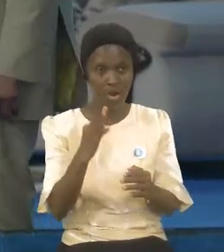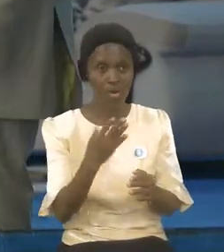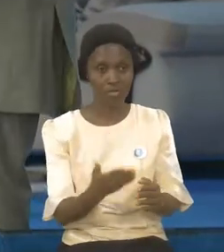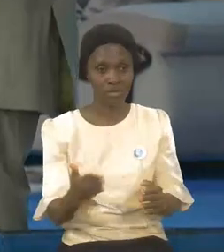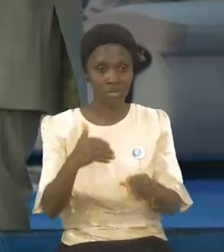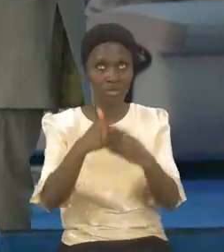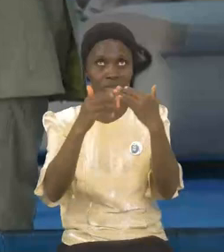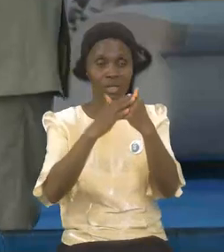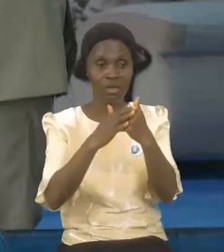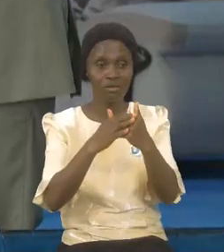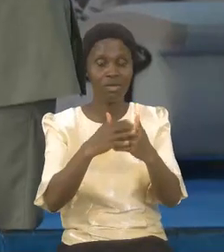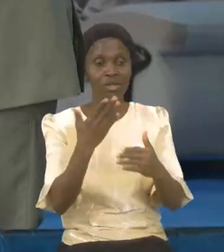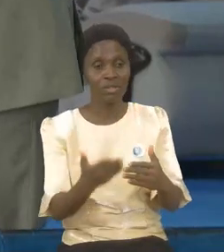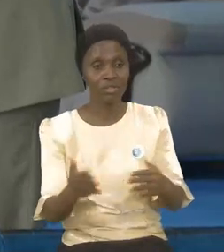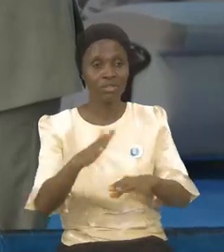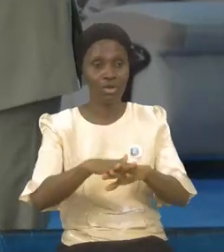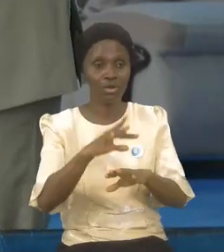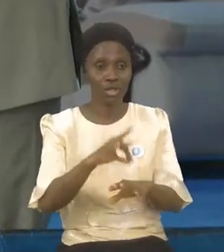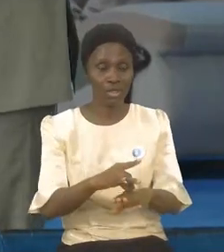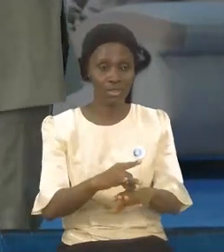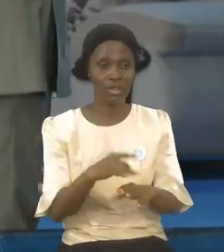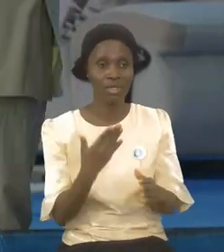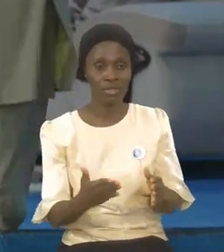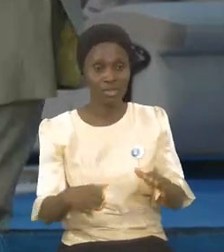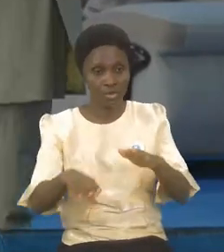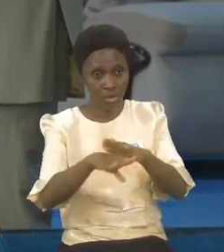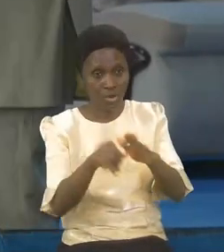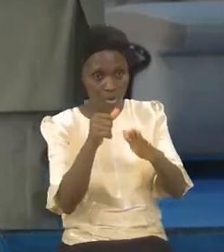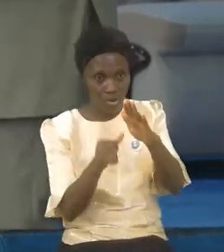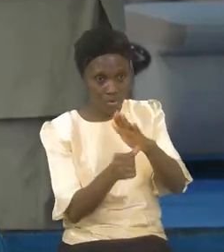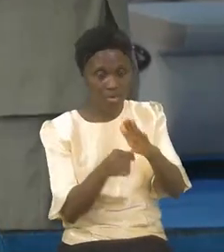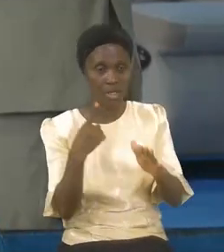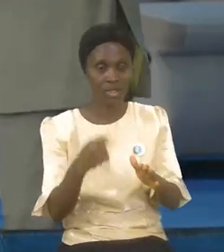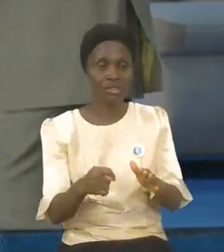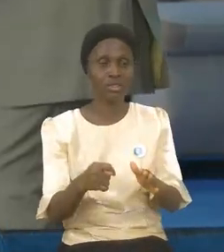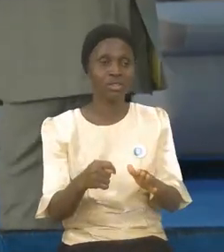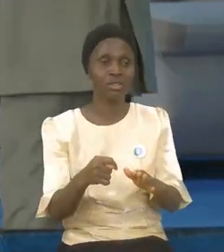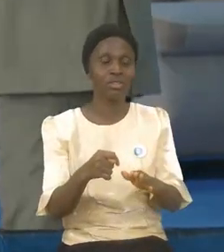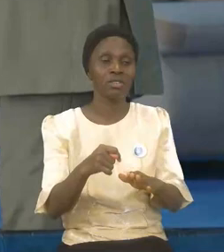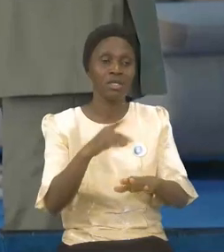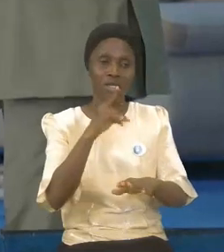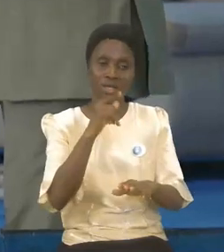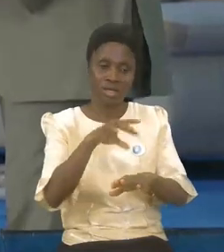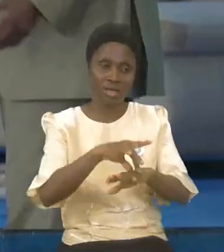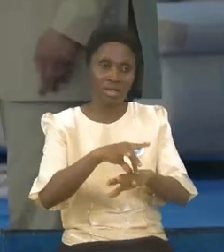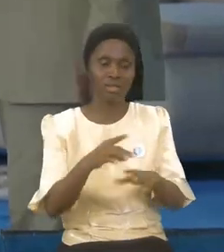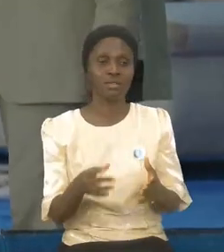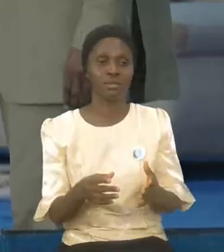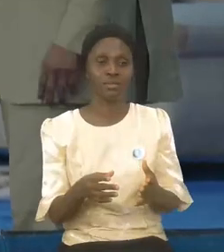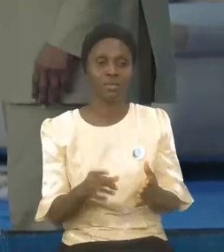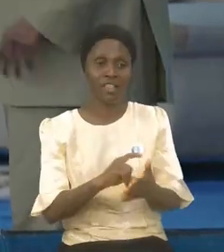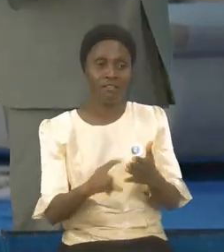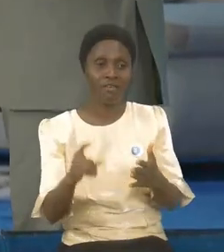cieux, sur la terre et sous la terre. Verset 11, qui nous